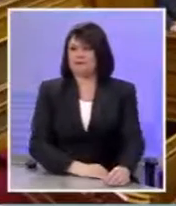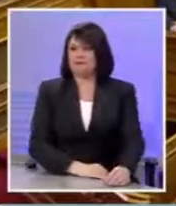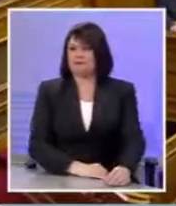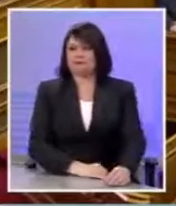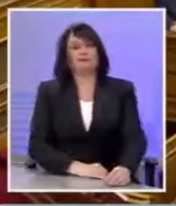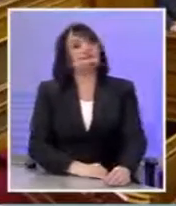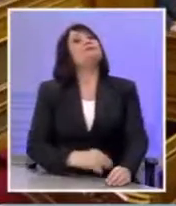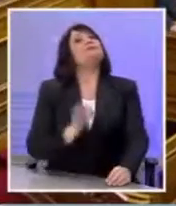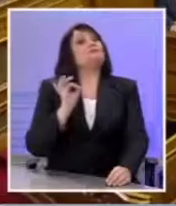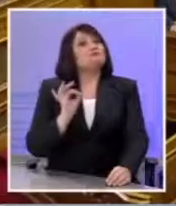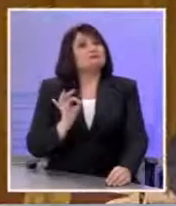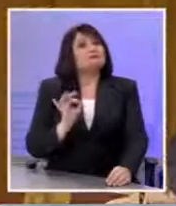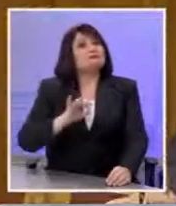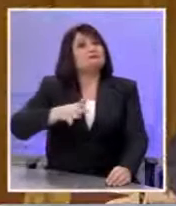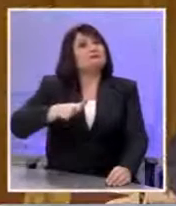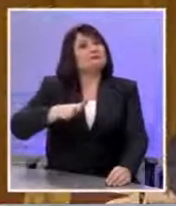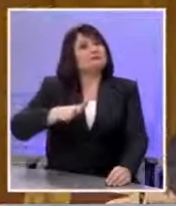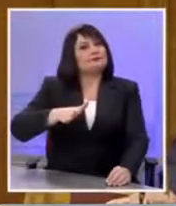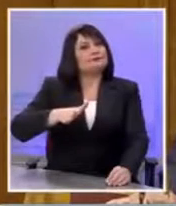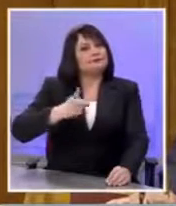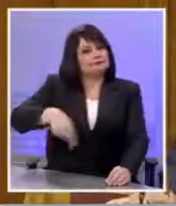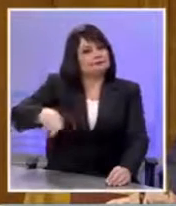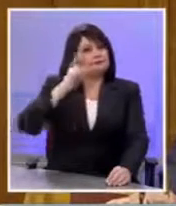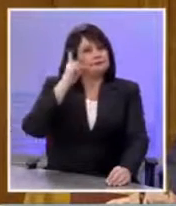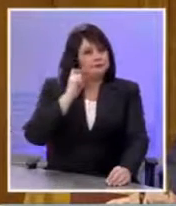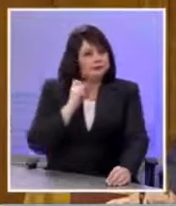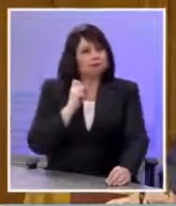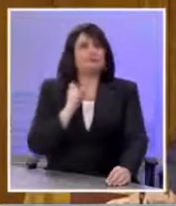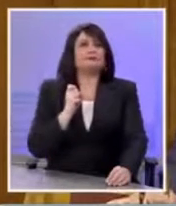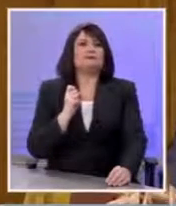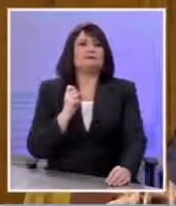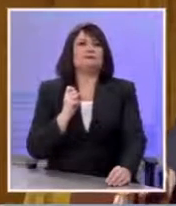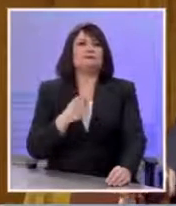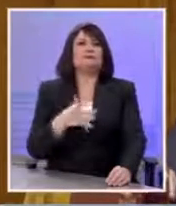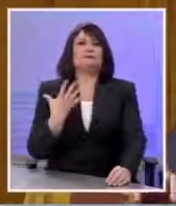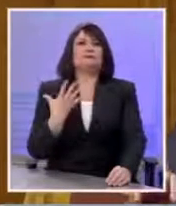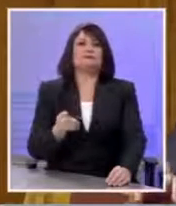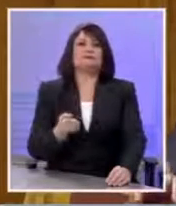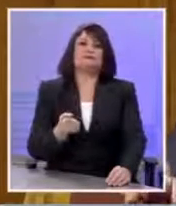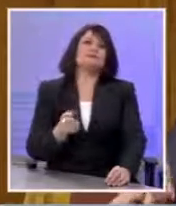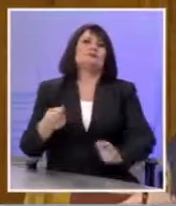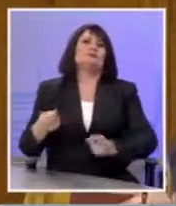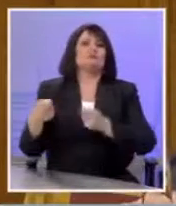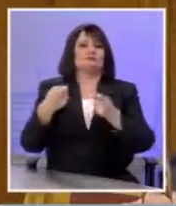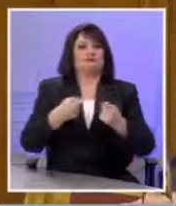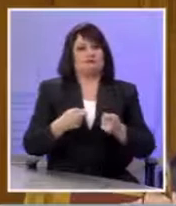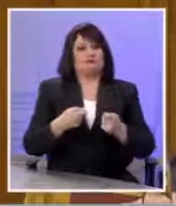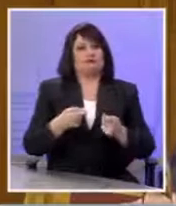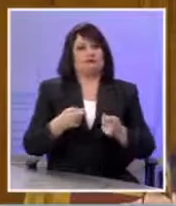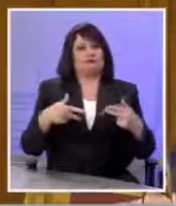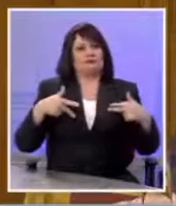Άλλωστε, όπως ίσως έχει γίνει ήδη γνωστό, έχω μετά από εξουδότηση του κυβερνητικού